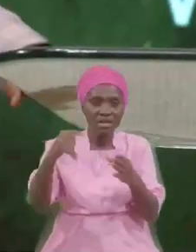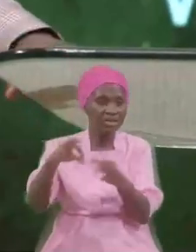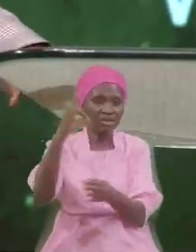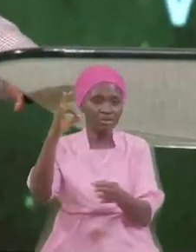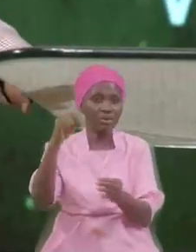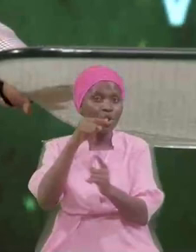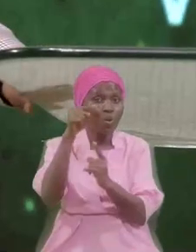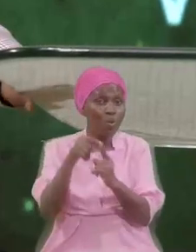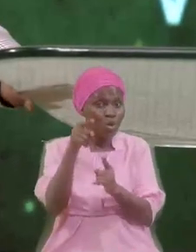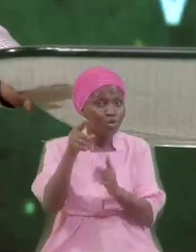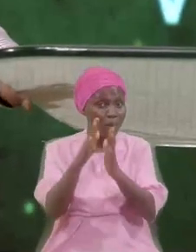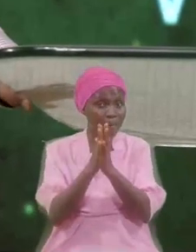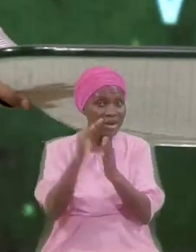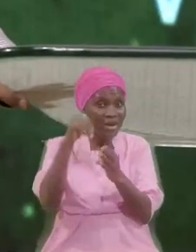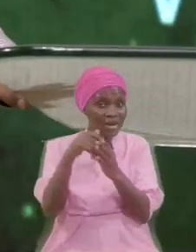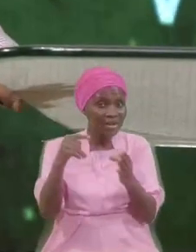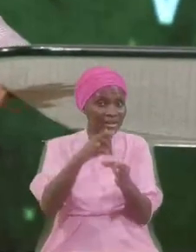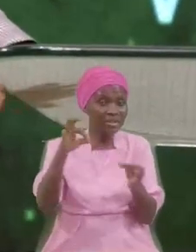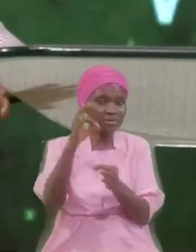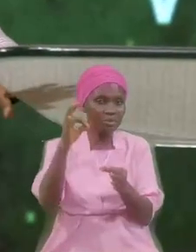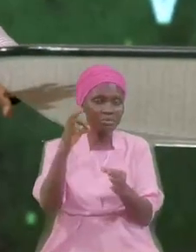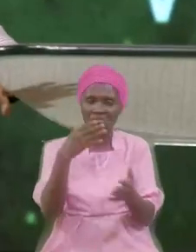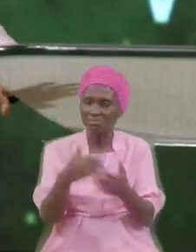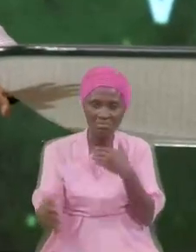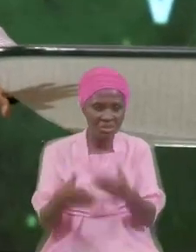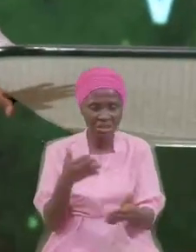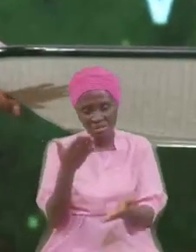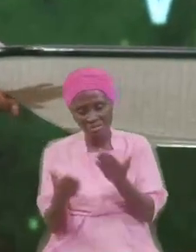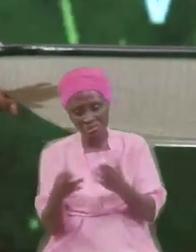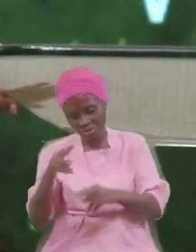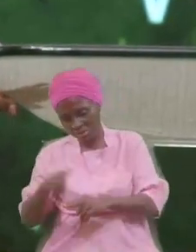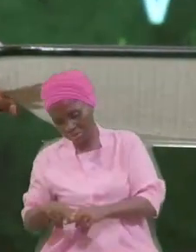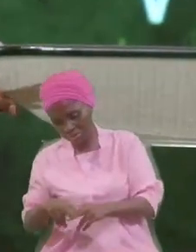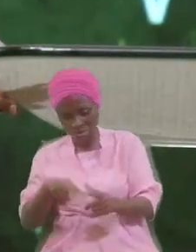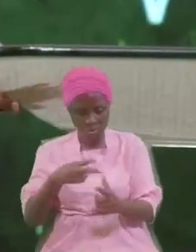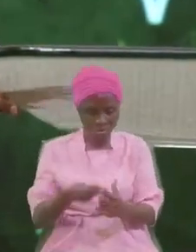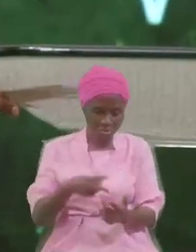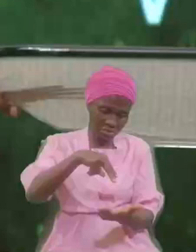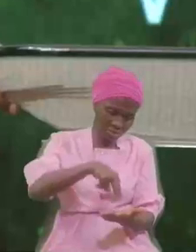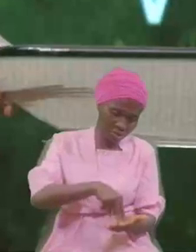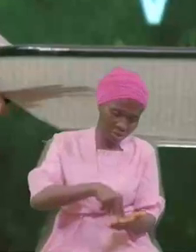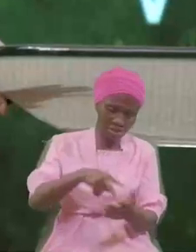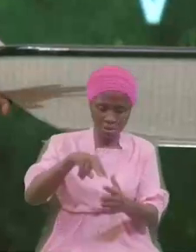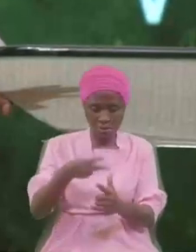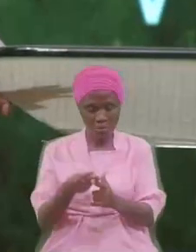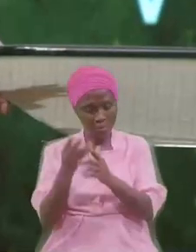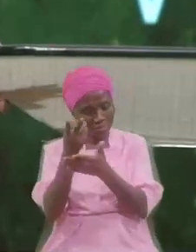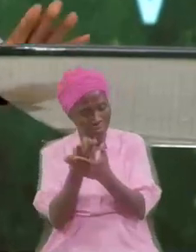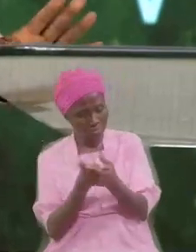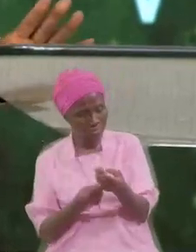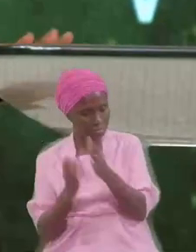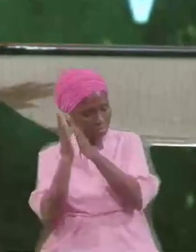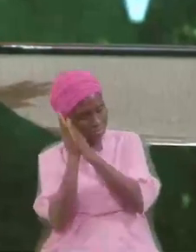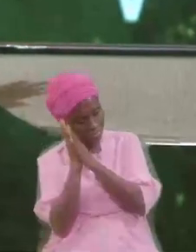supplications. Quand vous priez en esprit, que vous soyez assis ou debout, que vous soyez